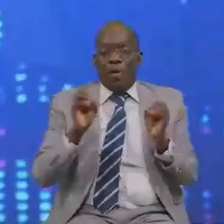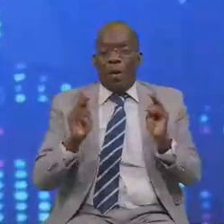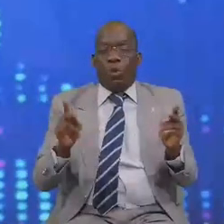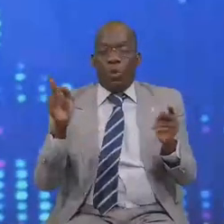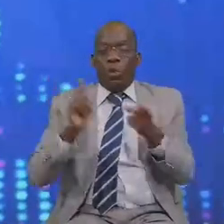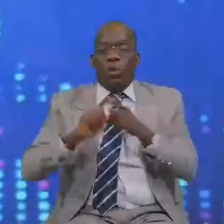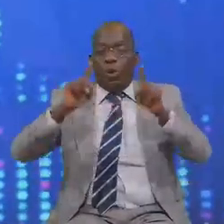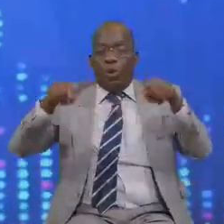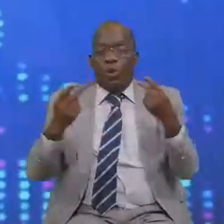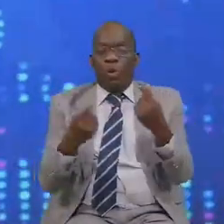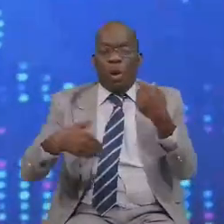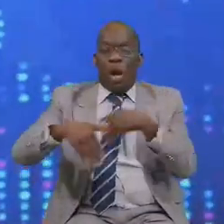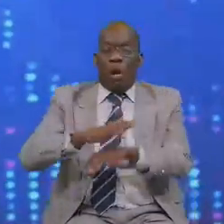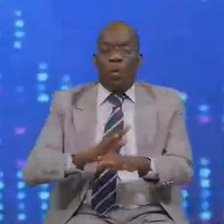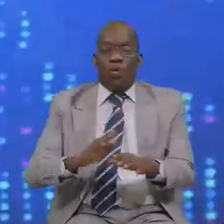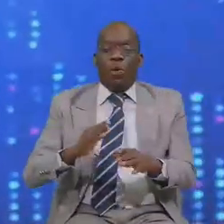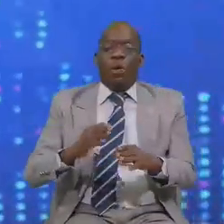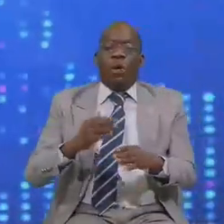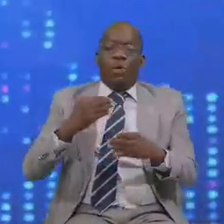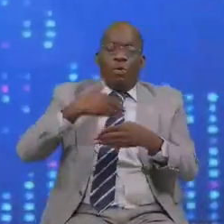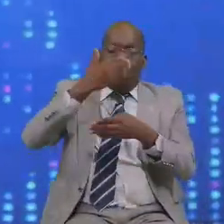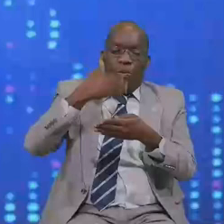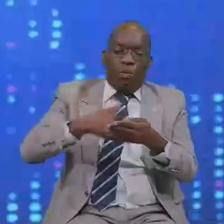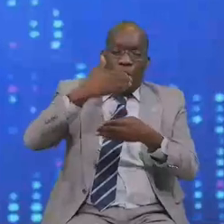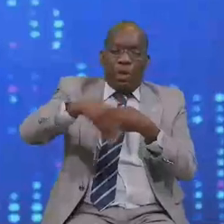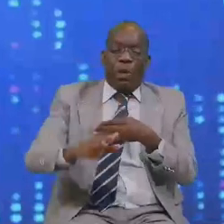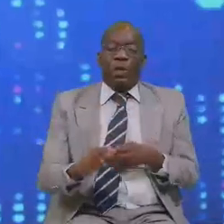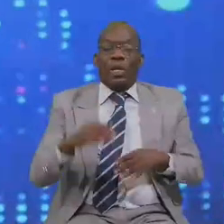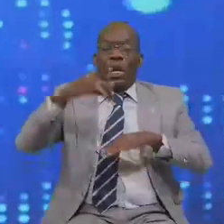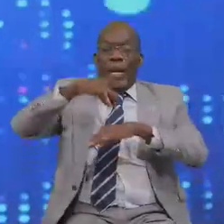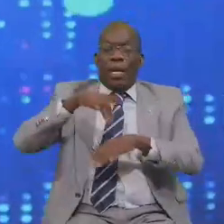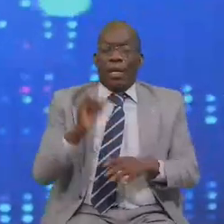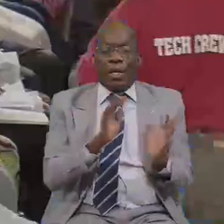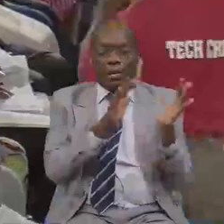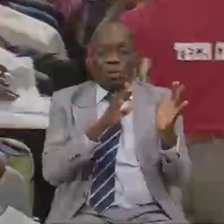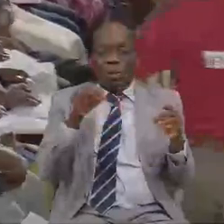d'aller au-delà des attentes terrestres au nom de Jésus.